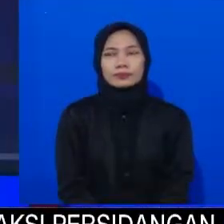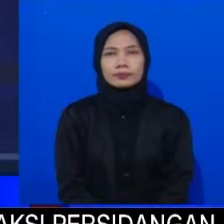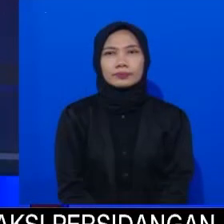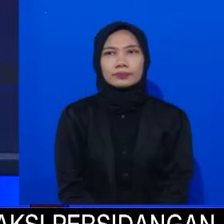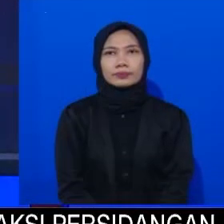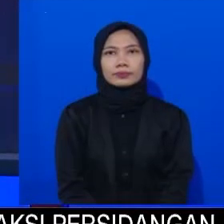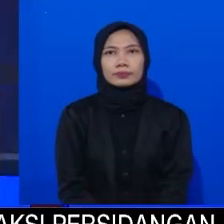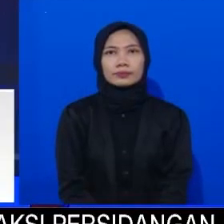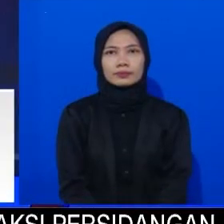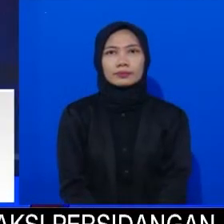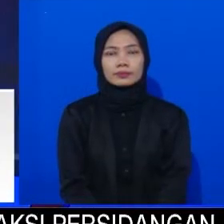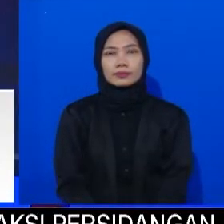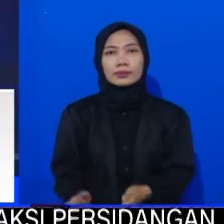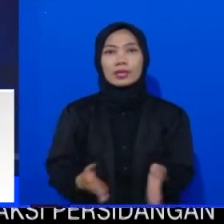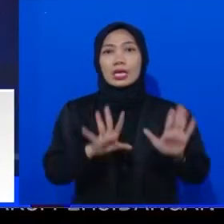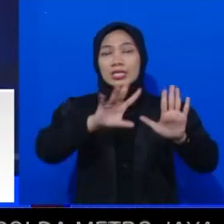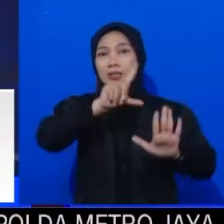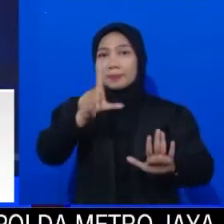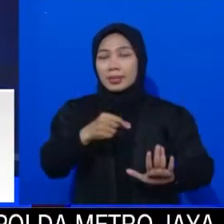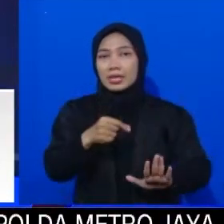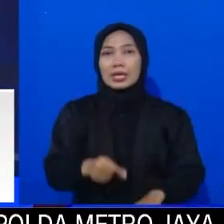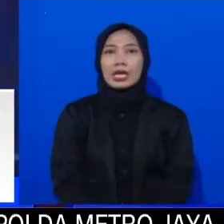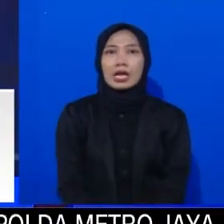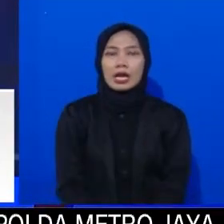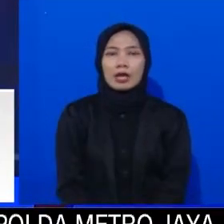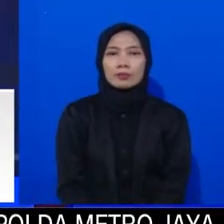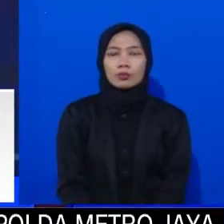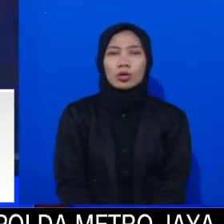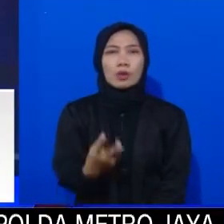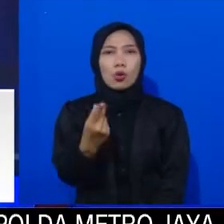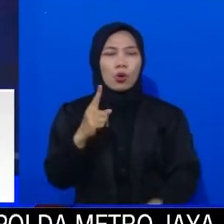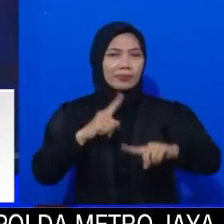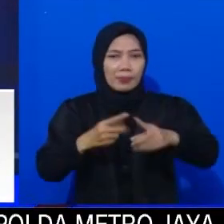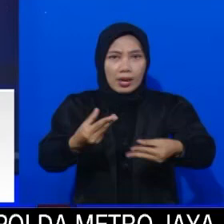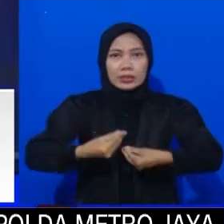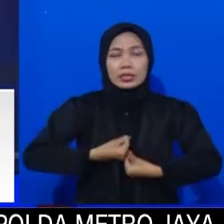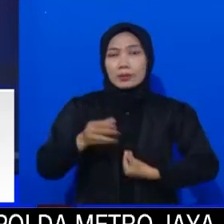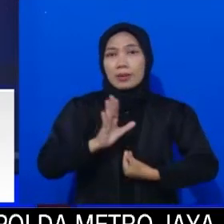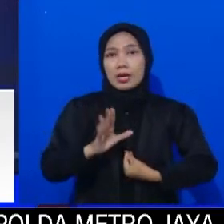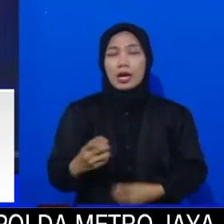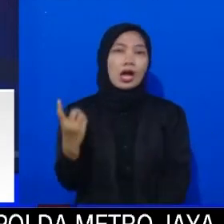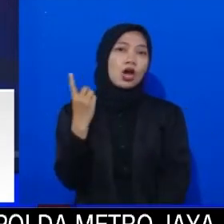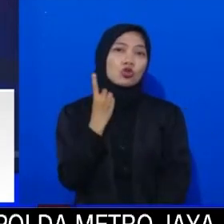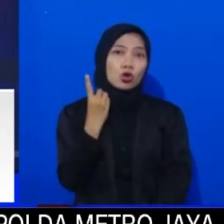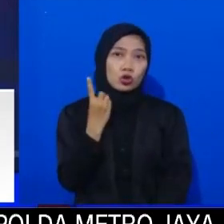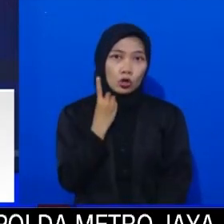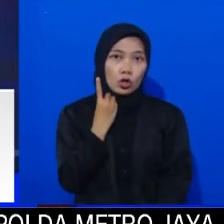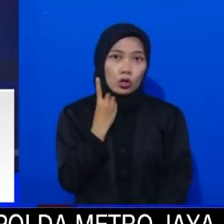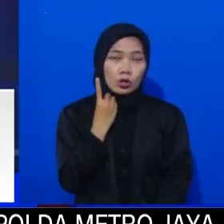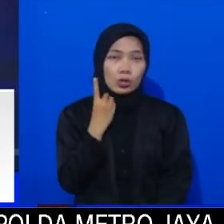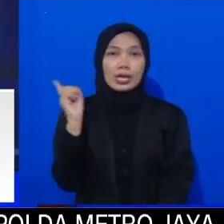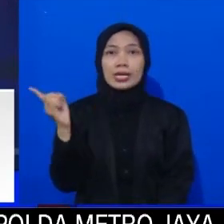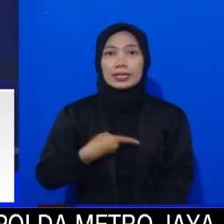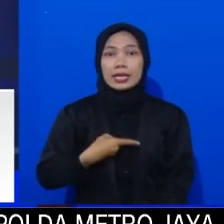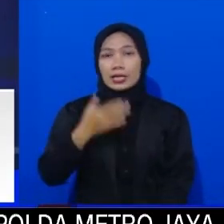Selanjutnya, 9 bulan tak kunjung menerima uang insentif, sejumlah dokter spesialis poliklinik di Rumah Sakit Umum Daerah Casan Boisori, Ternate,